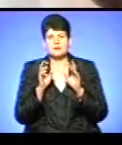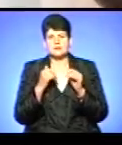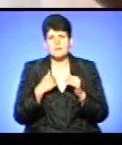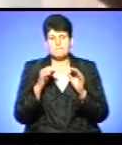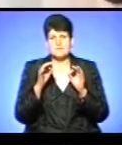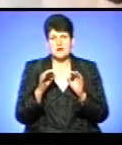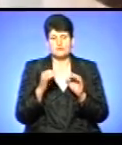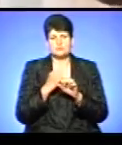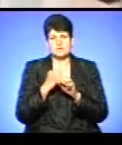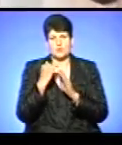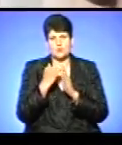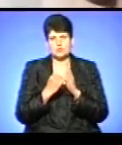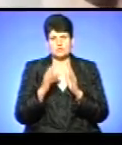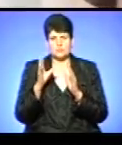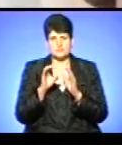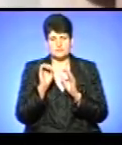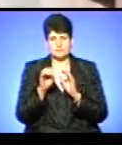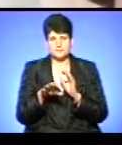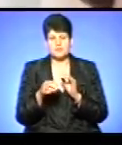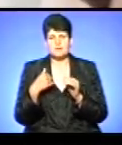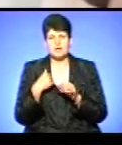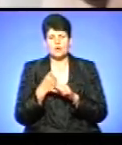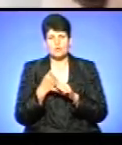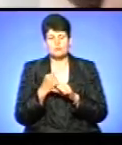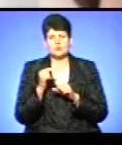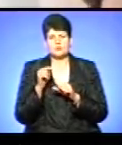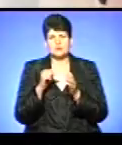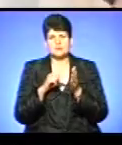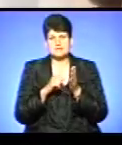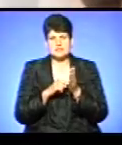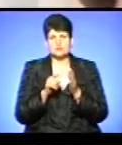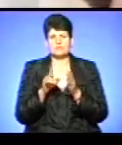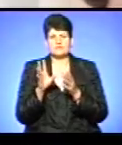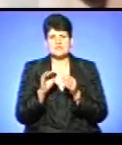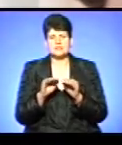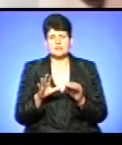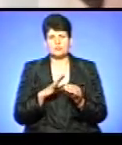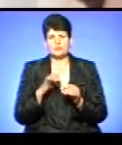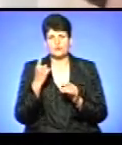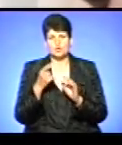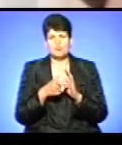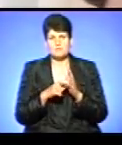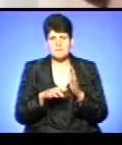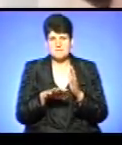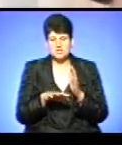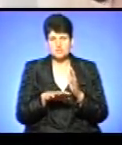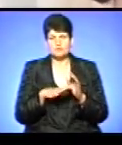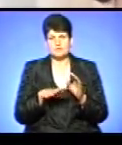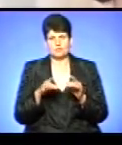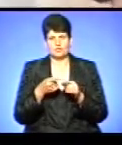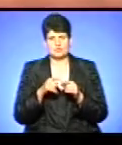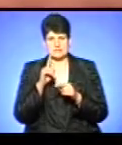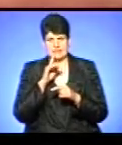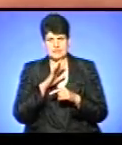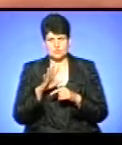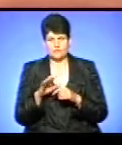правильно скласти розклад, щоб всі помістилися. Звісно, ми робимо акцент, щоб всі дітки були в одному приміщенні і щоб не було цих